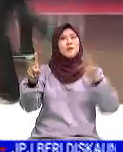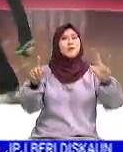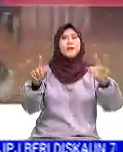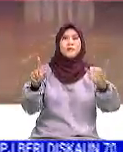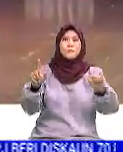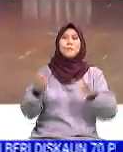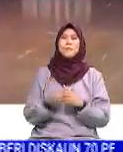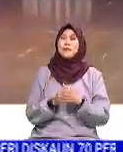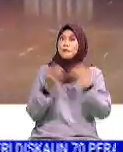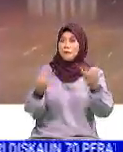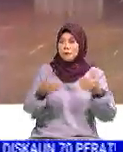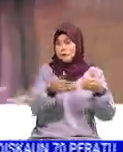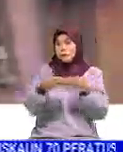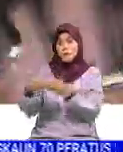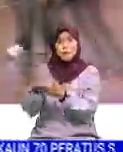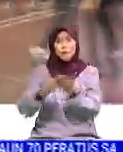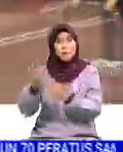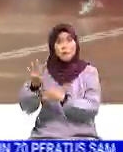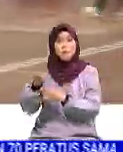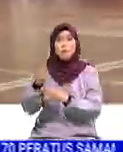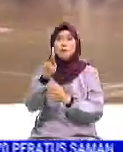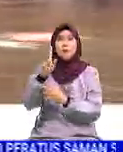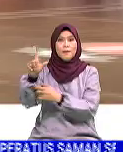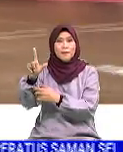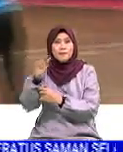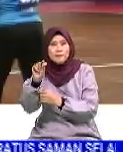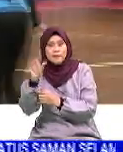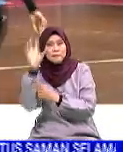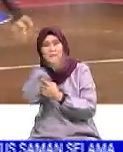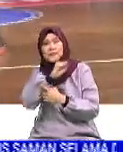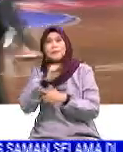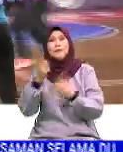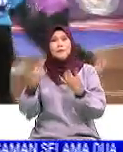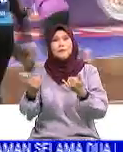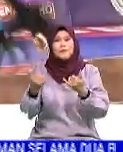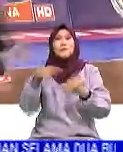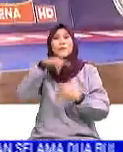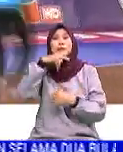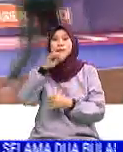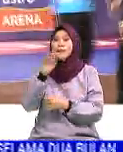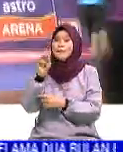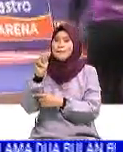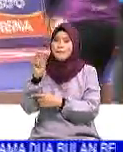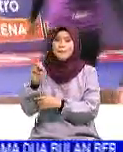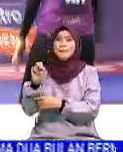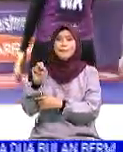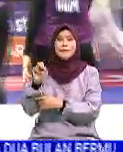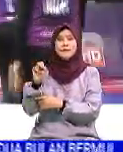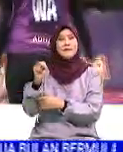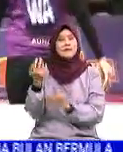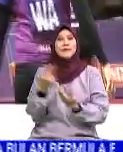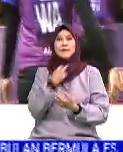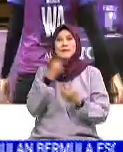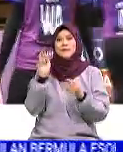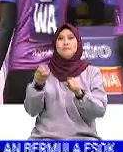41-36. Bersambung pada suku keempat, Kuala Lumpur sedikit tersentap apabila puteri Intan Balkis Ahmad Zulkifli